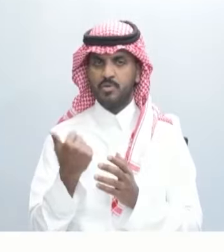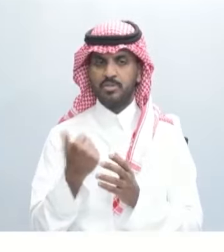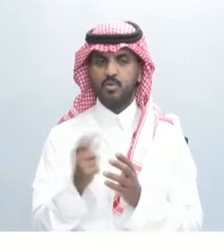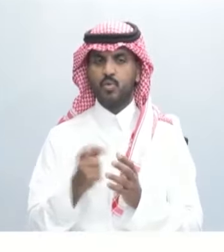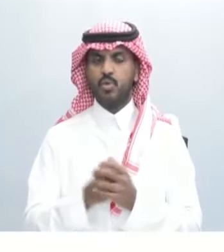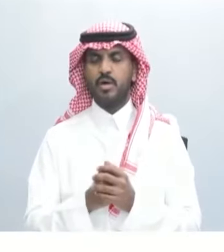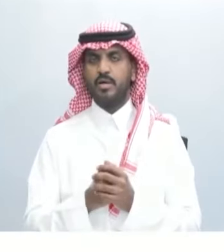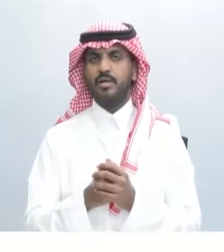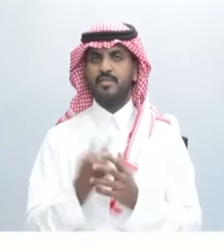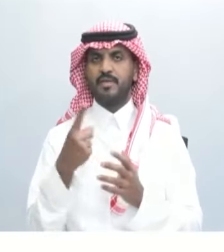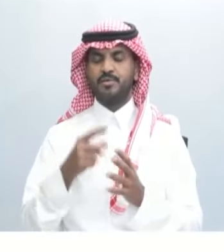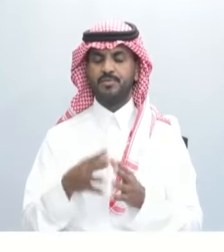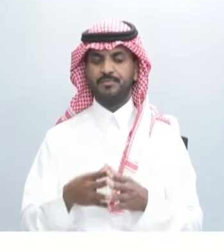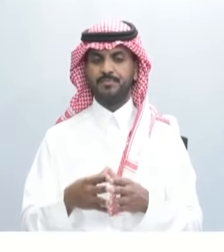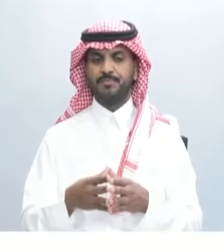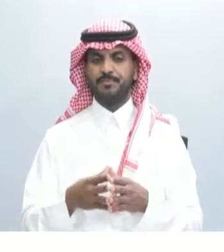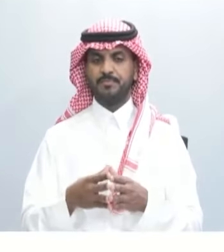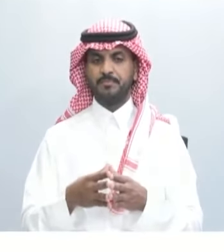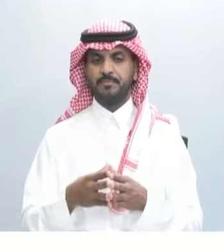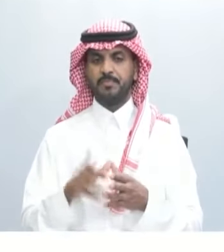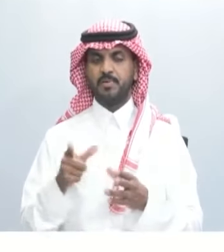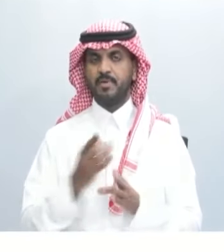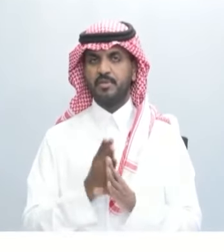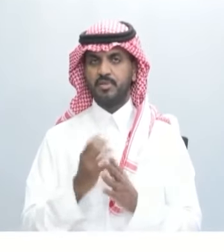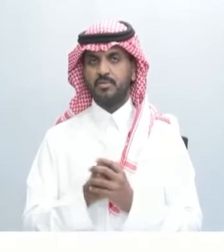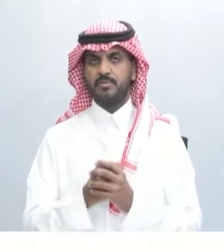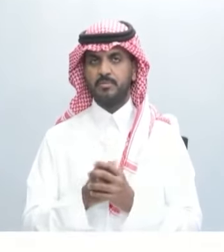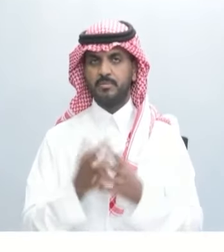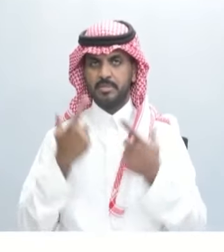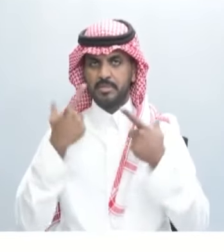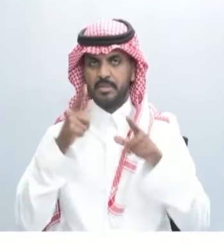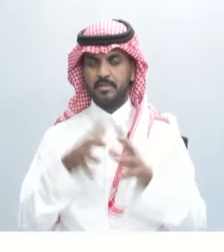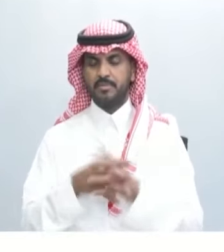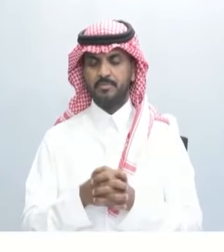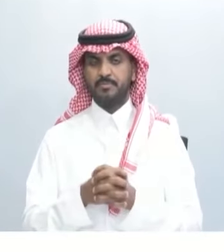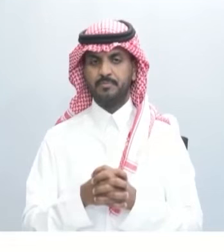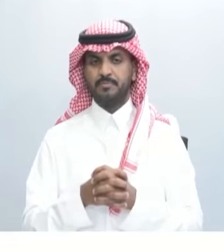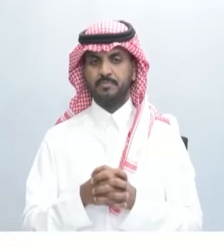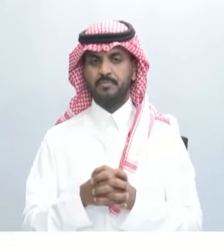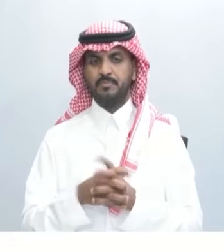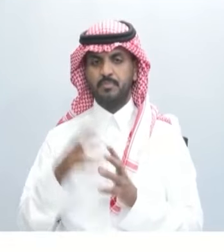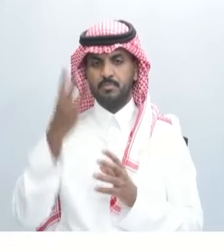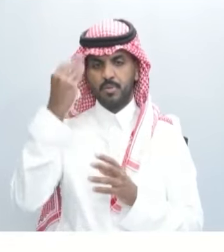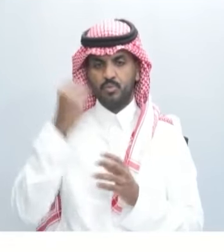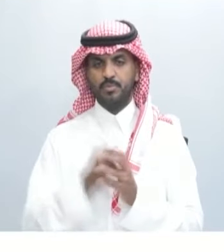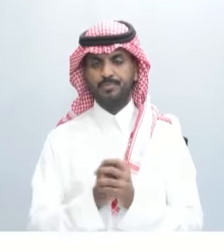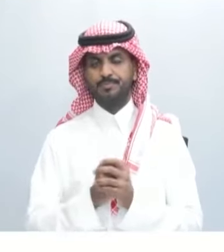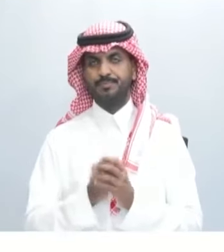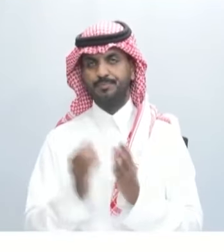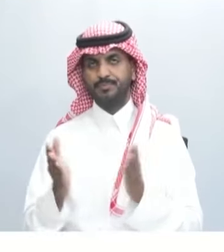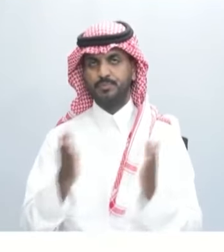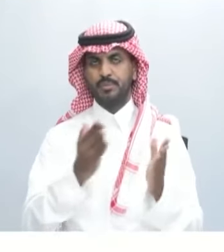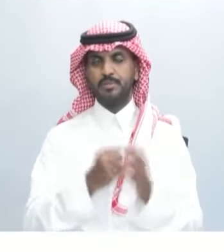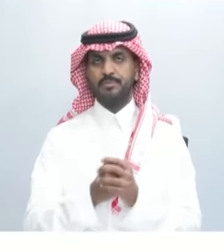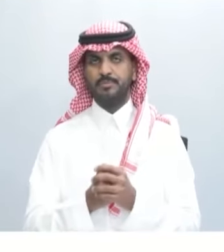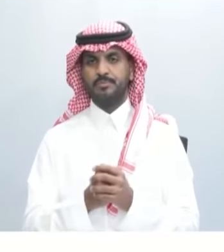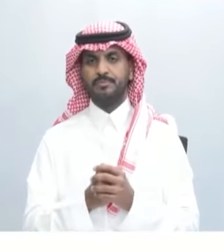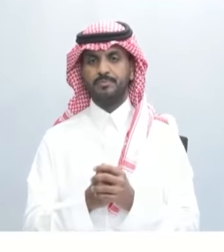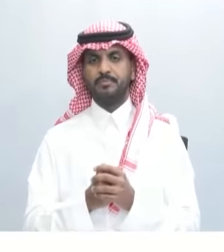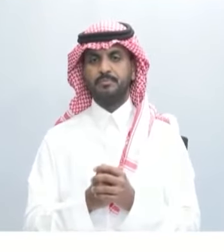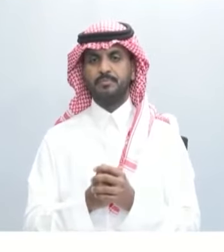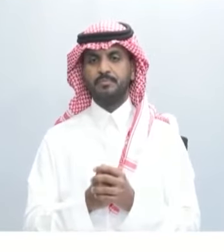العدد 12 اذا بهذا الشكل استعرضنا واياكم هذه المعلومه ومنها ننتقل الى هذا المثال